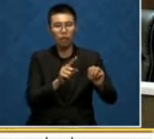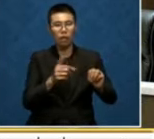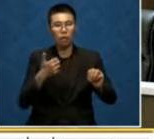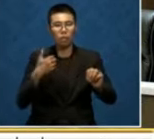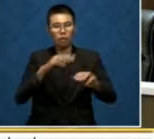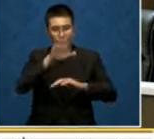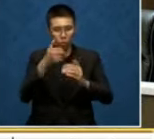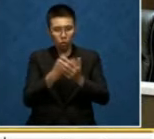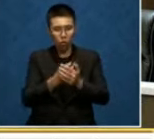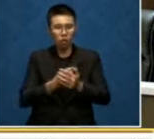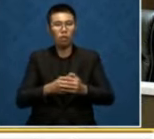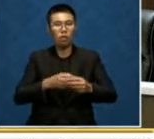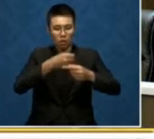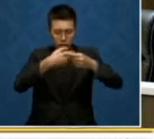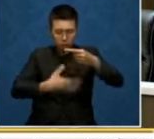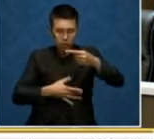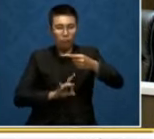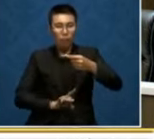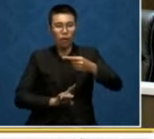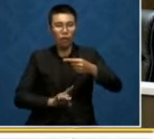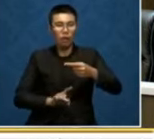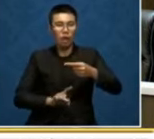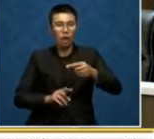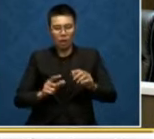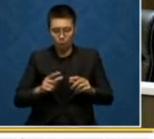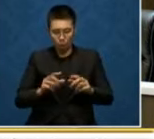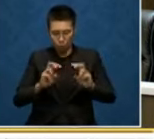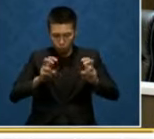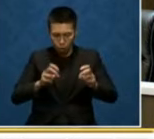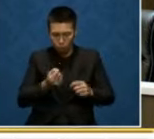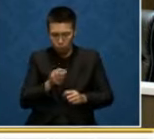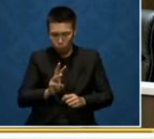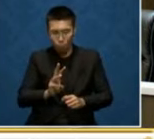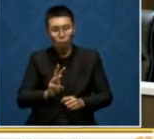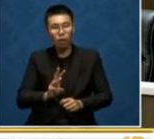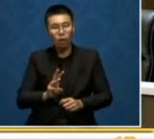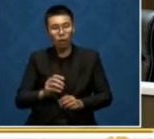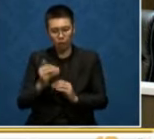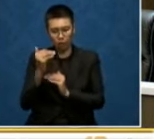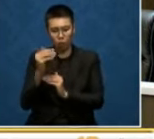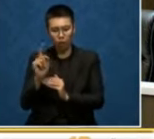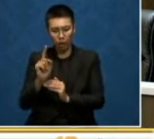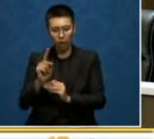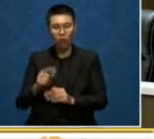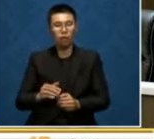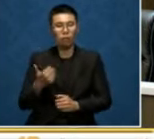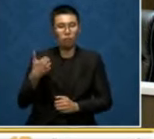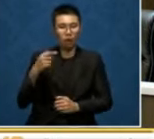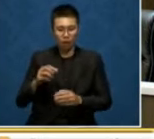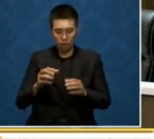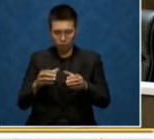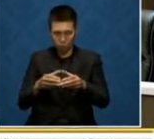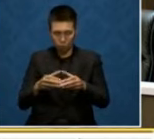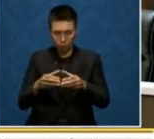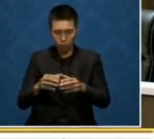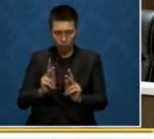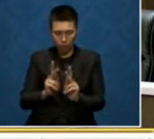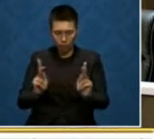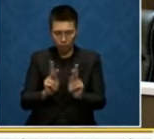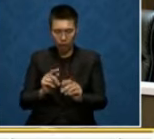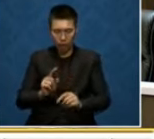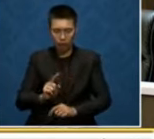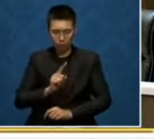ซึ่งในเรื่องที่ 6ครับวงเล็บ 6ได้กำหนดให้คณะกรรมการกำกับกิจการพลังงานมีหน้าที่